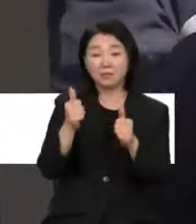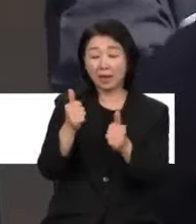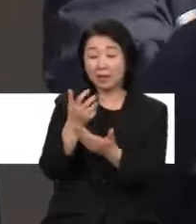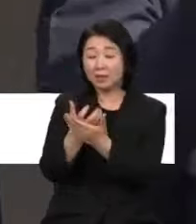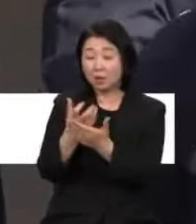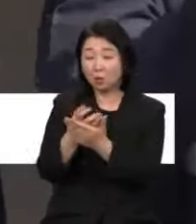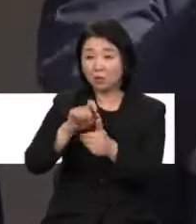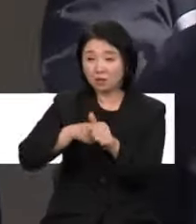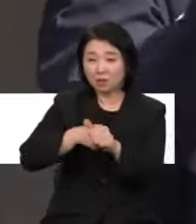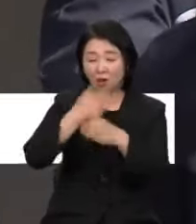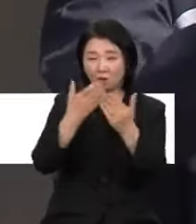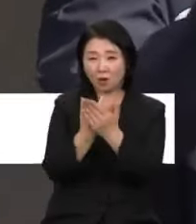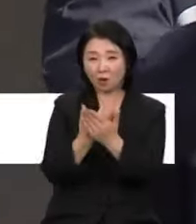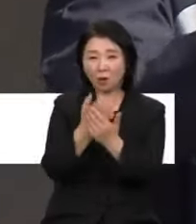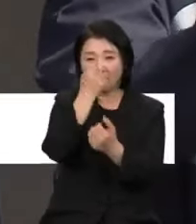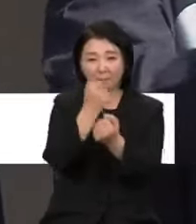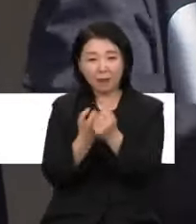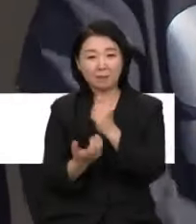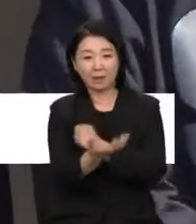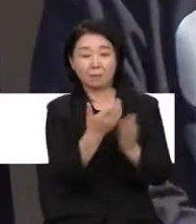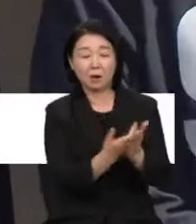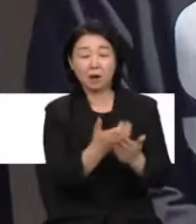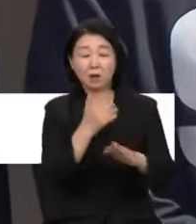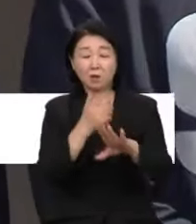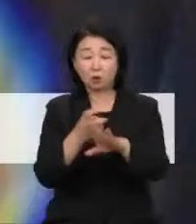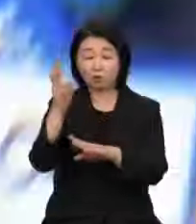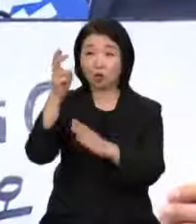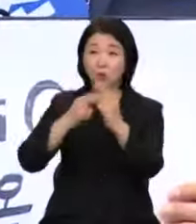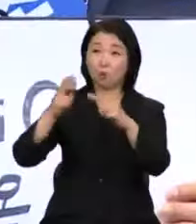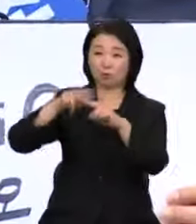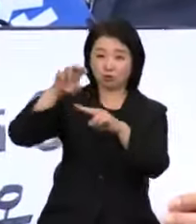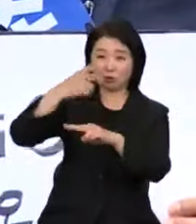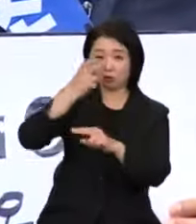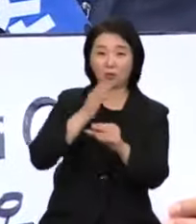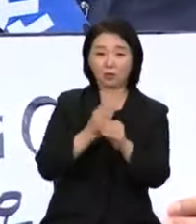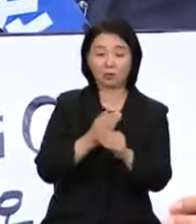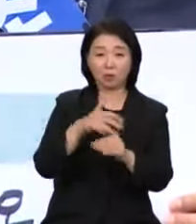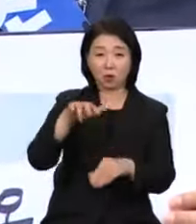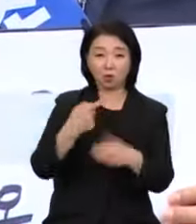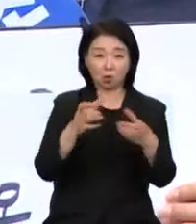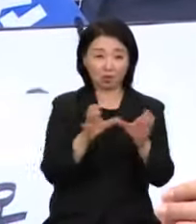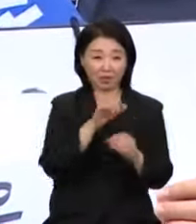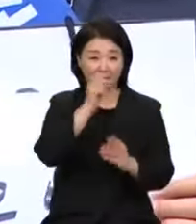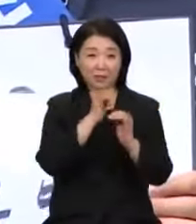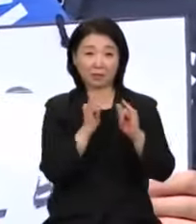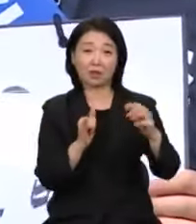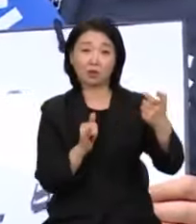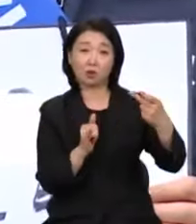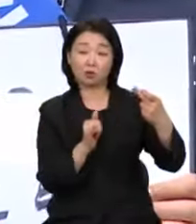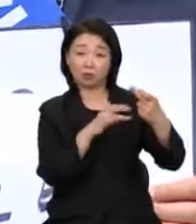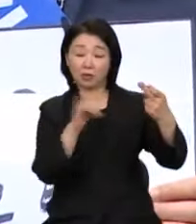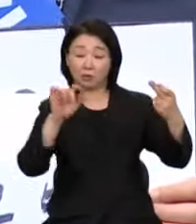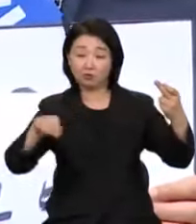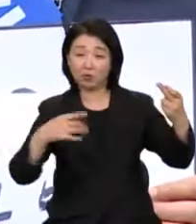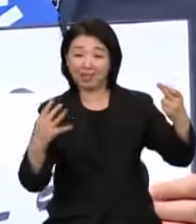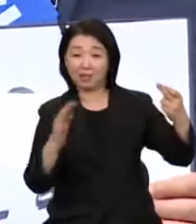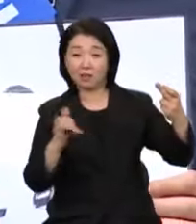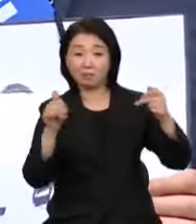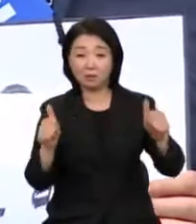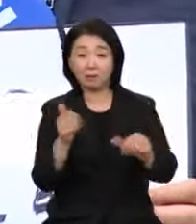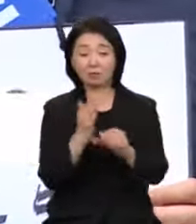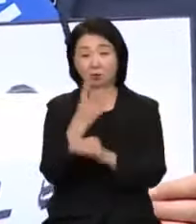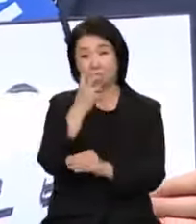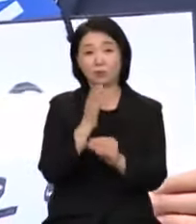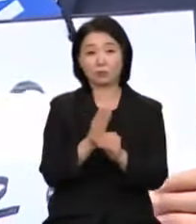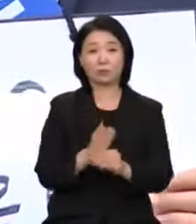징계위에 무단으로 낸 혐의로 공수처 수사를 받고 있습니다. 조국혁신당 당선자 12명 중 4명이 재판이나